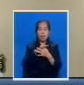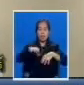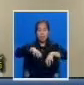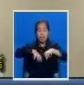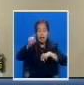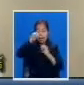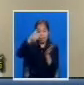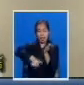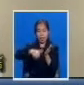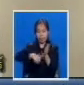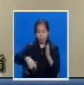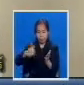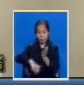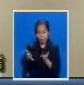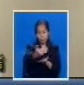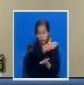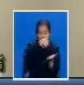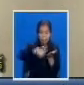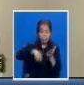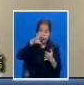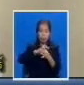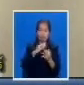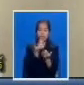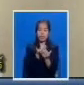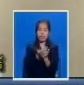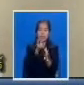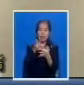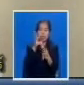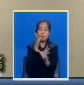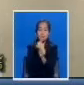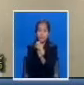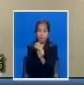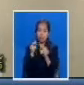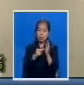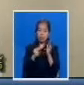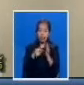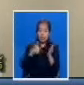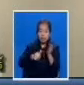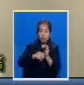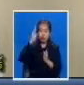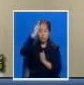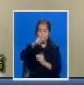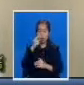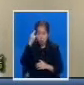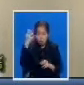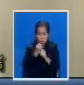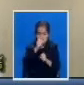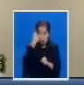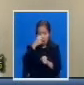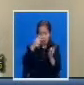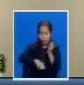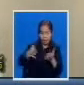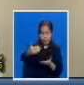าษีที่ดินนะครับหรือภาษีทรัพย์สินซึ่งก็จะมีส่วนสำคัญในการกระจายการถือครองที่ดินด้วยแล้วก็มีความ